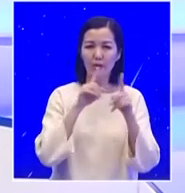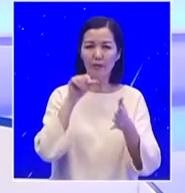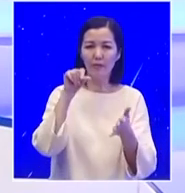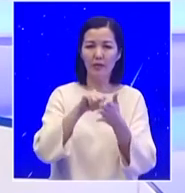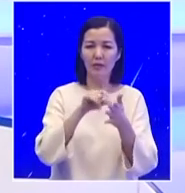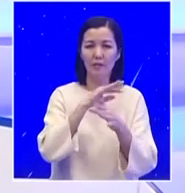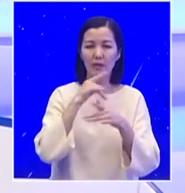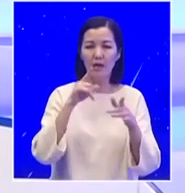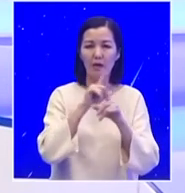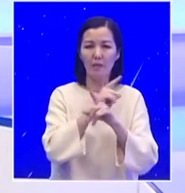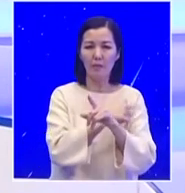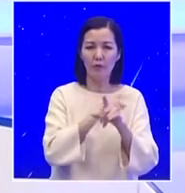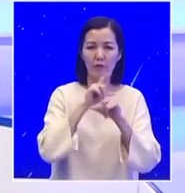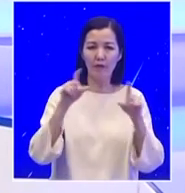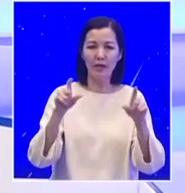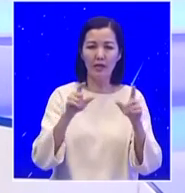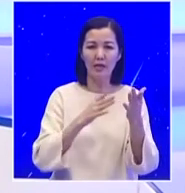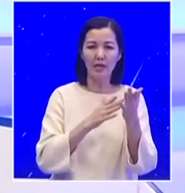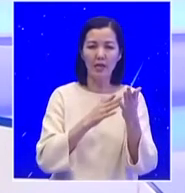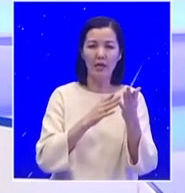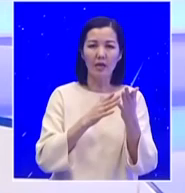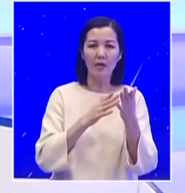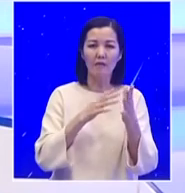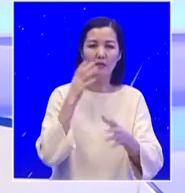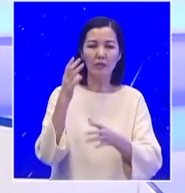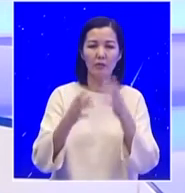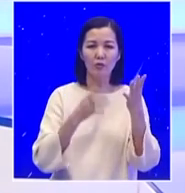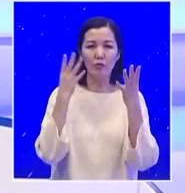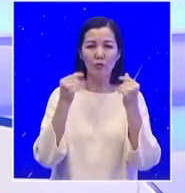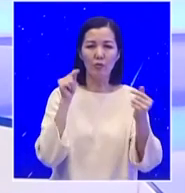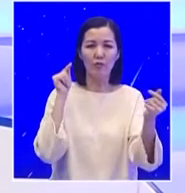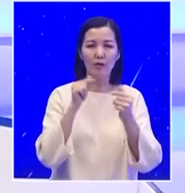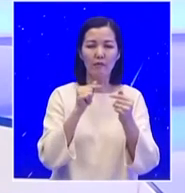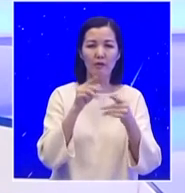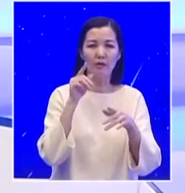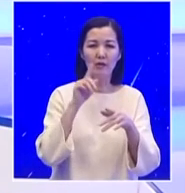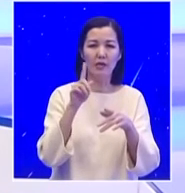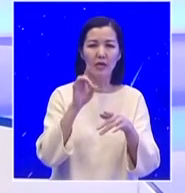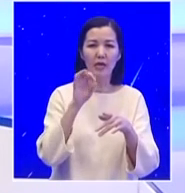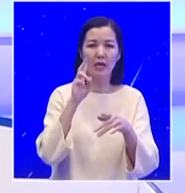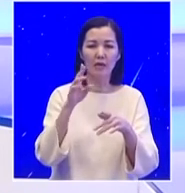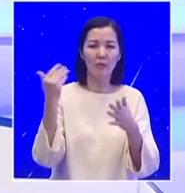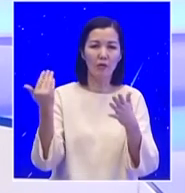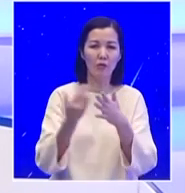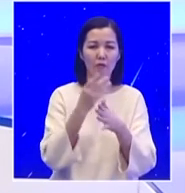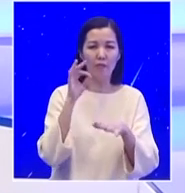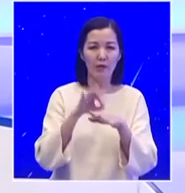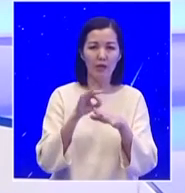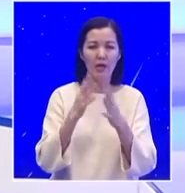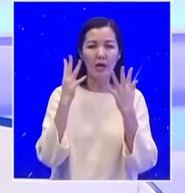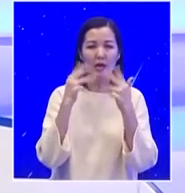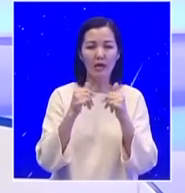представителей многопрофильной клиники, приуроченный ко Всемирному дню борьбы со злокачественными новообразованиями. О